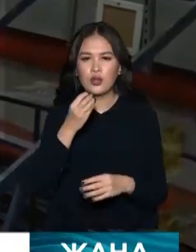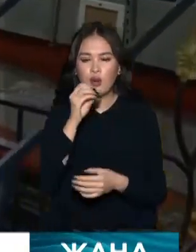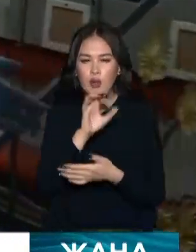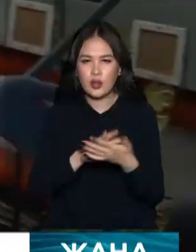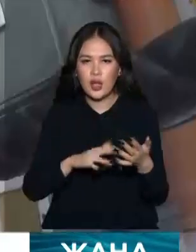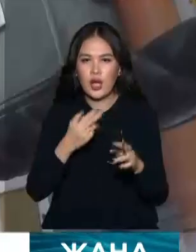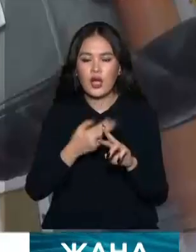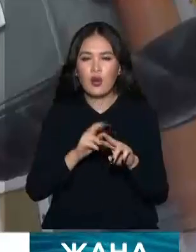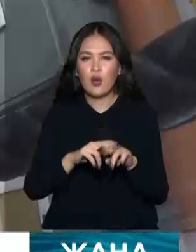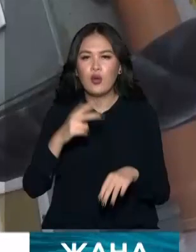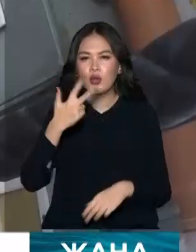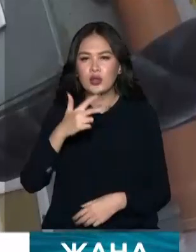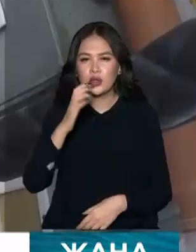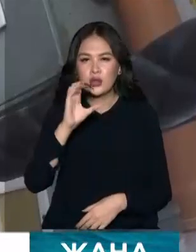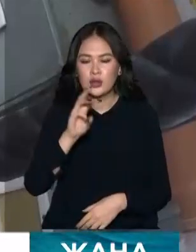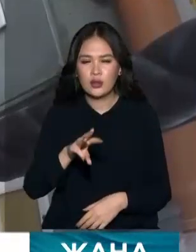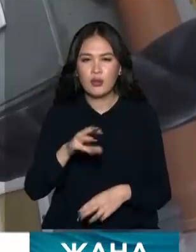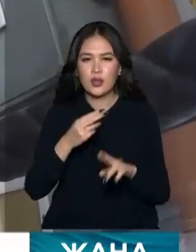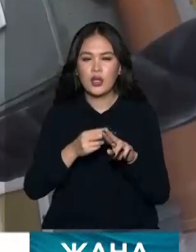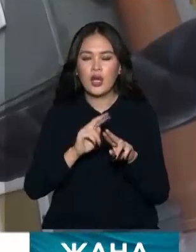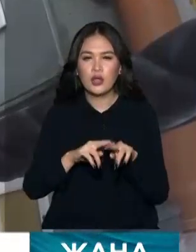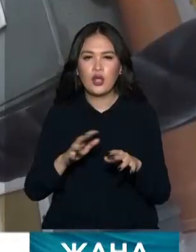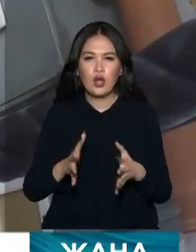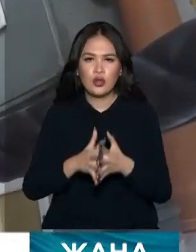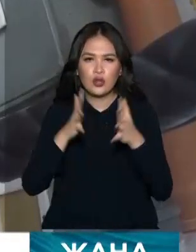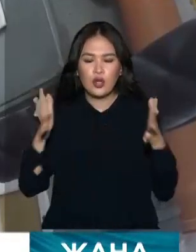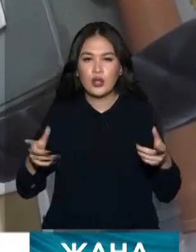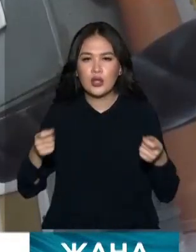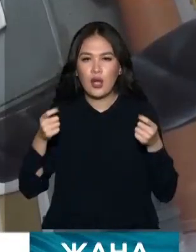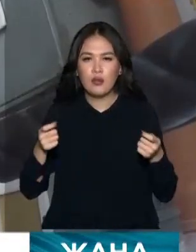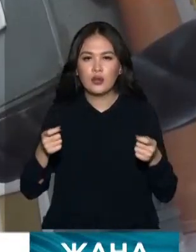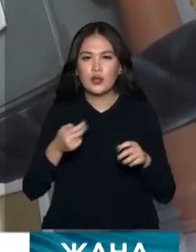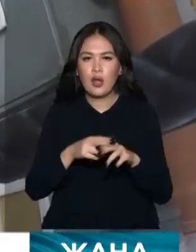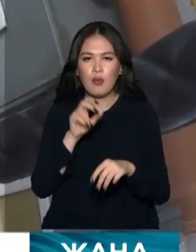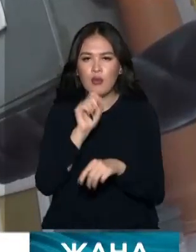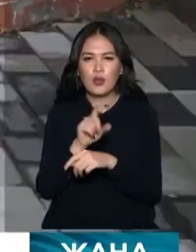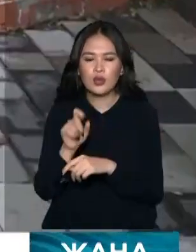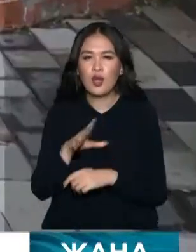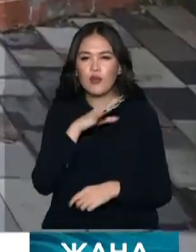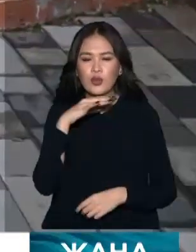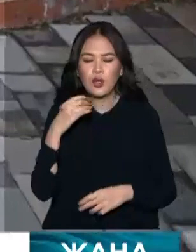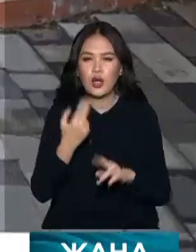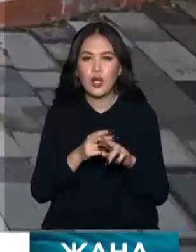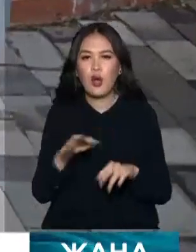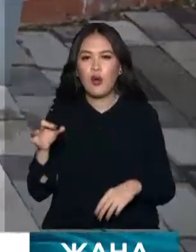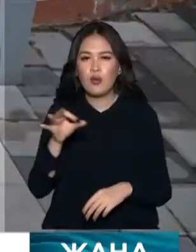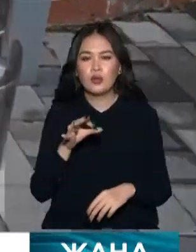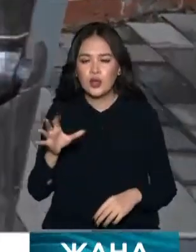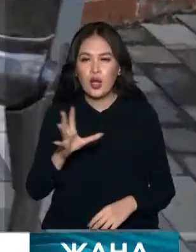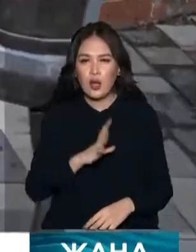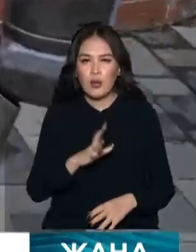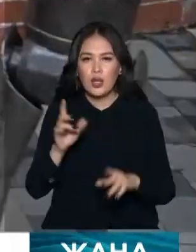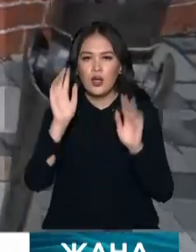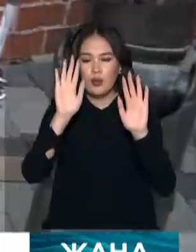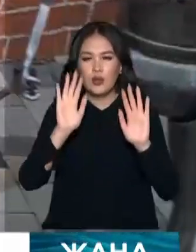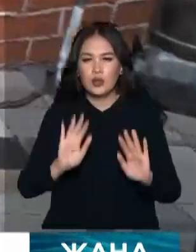Ал мұнда 30 сантиметрлік пештер. Бірақ көбі үлкен қазанға арналған пештерге тапсырыс береді. Облыстық мұражайда шебердің